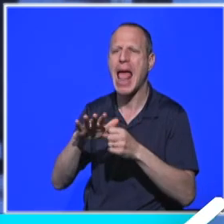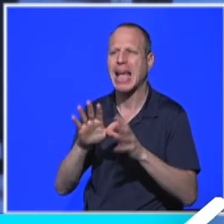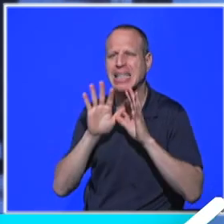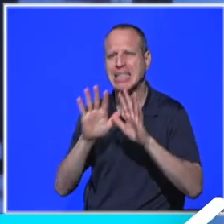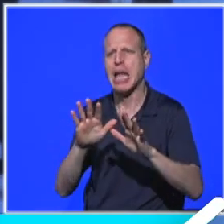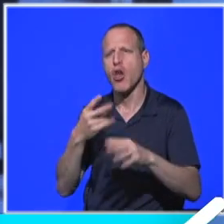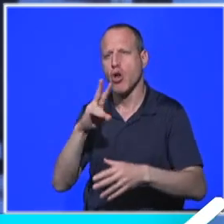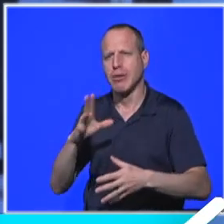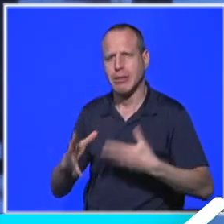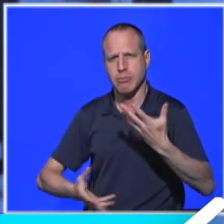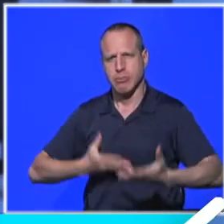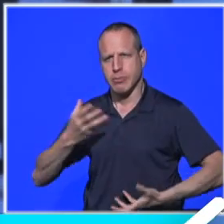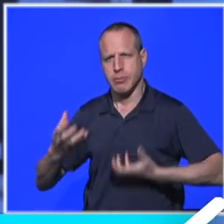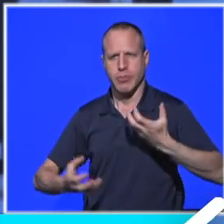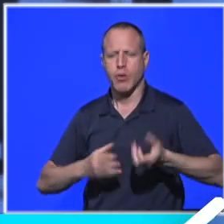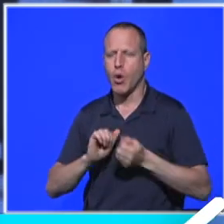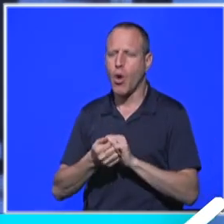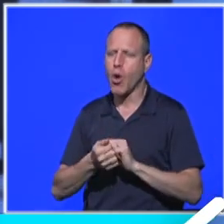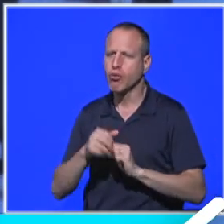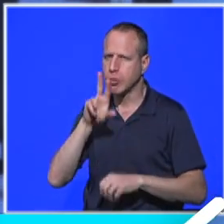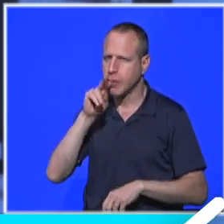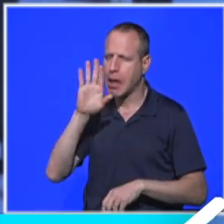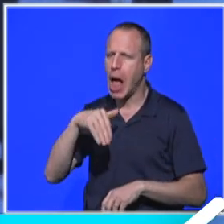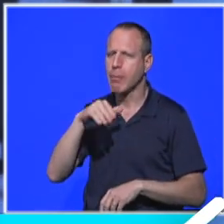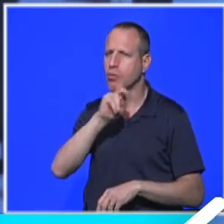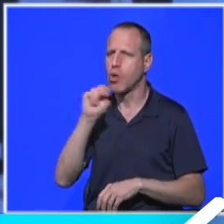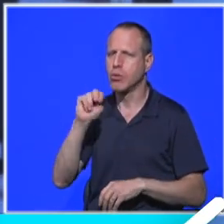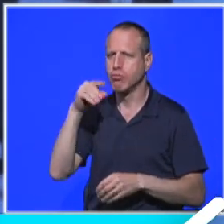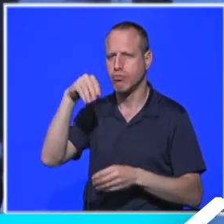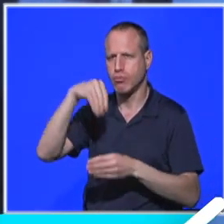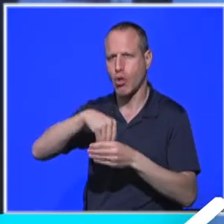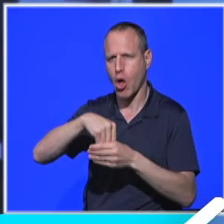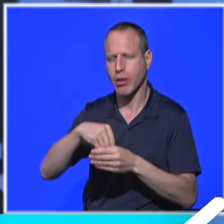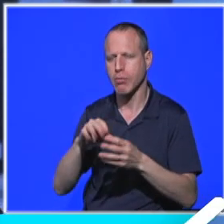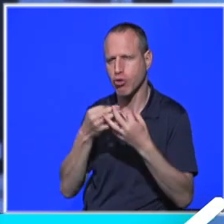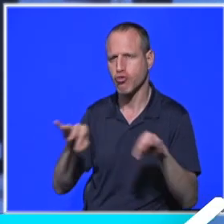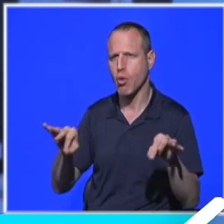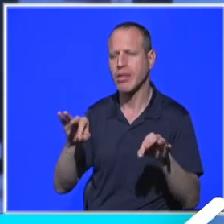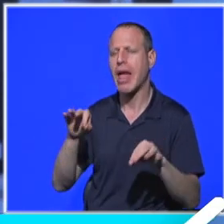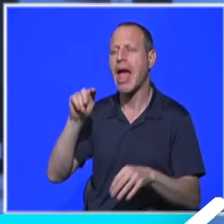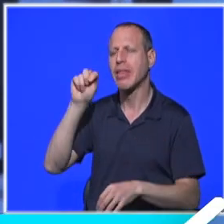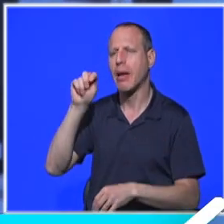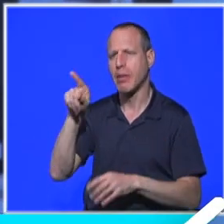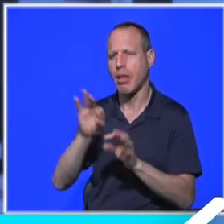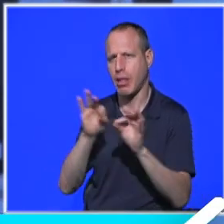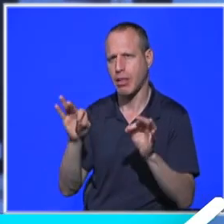יותר ללבות, או שאנחנו נדבר גם על נושאים שהם נושאי תוכן. ברשותך, תמי, תתחילי, את נעבור ליד.